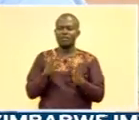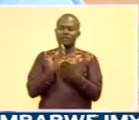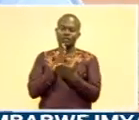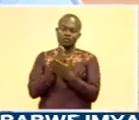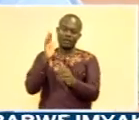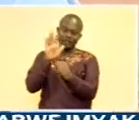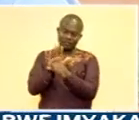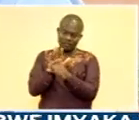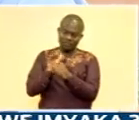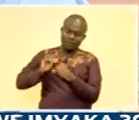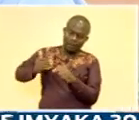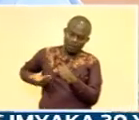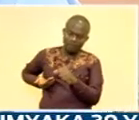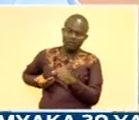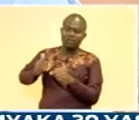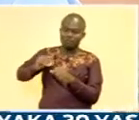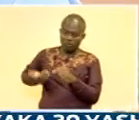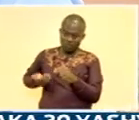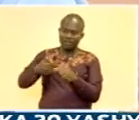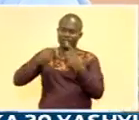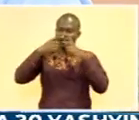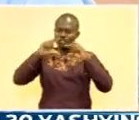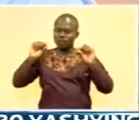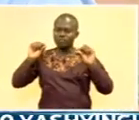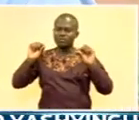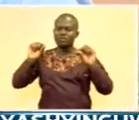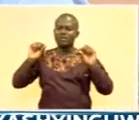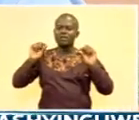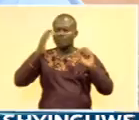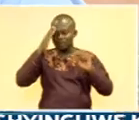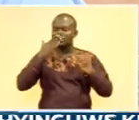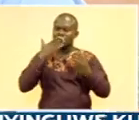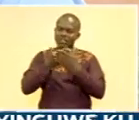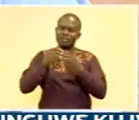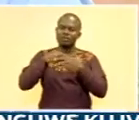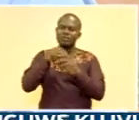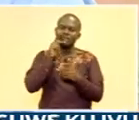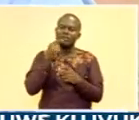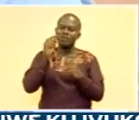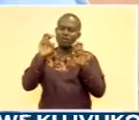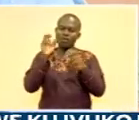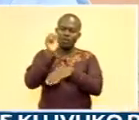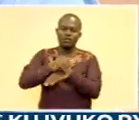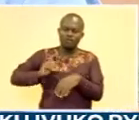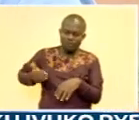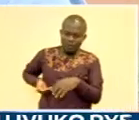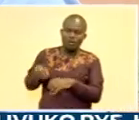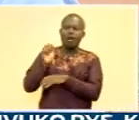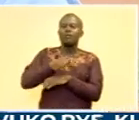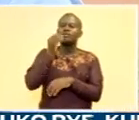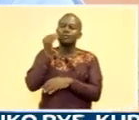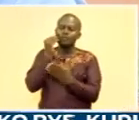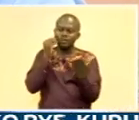kenshi umugore burya agira ijambo. Uzi neza no kumukira ngo aravuga yuko ukurusha umugore akurusha